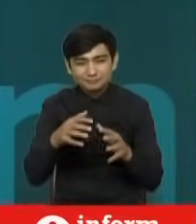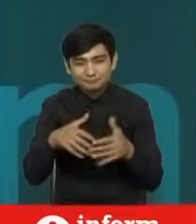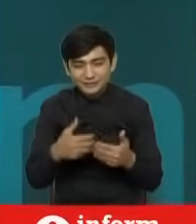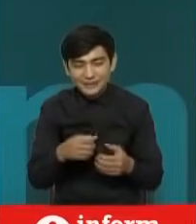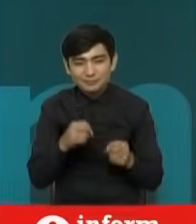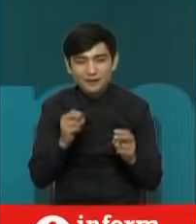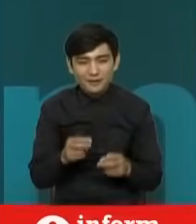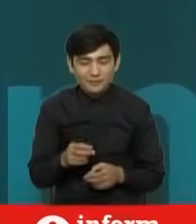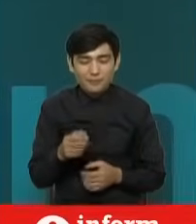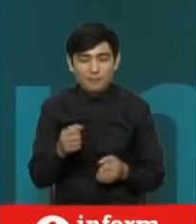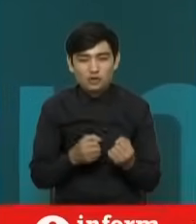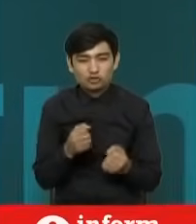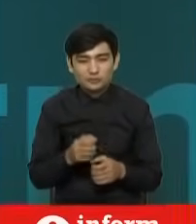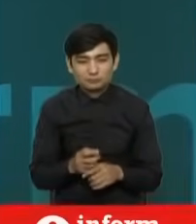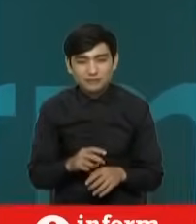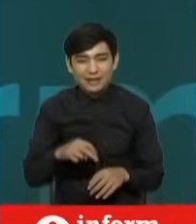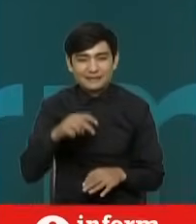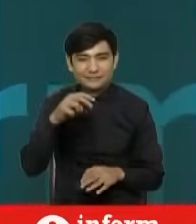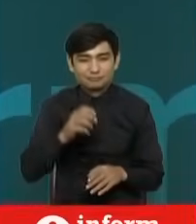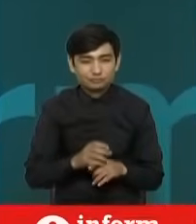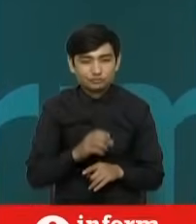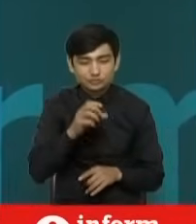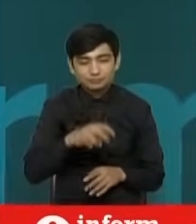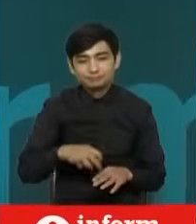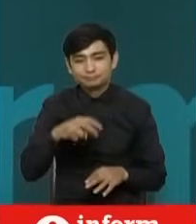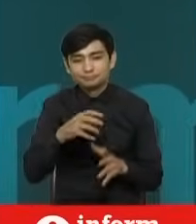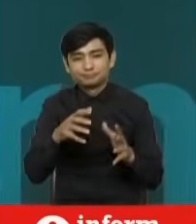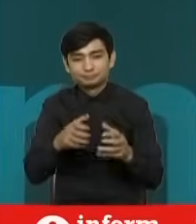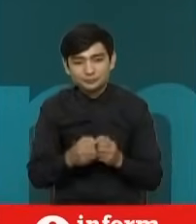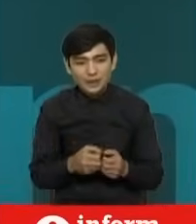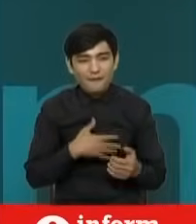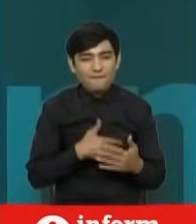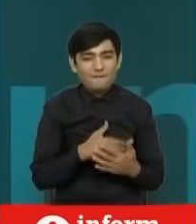автолестницы. После завершения операции пернатую передали волонтерам.